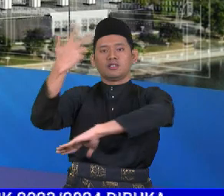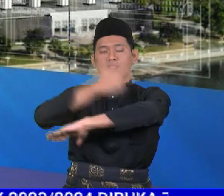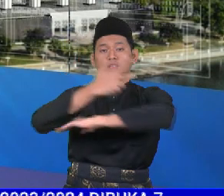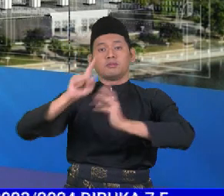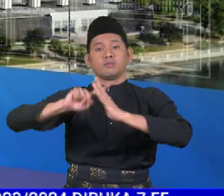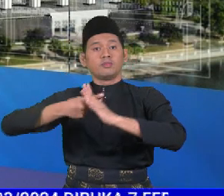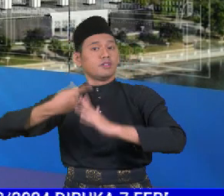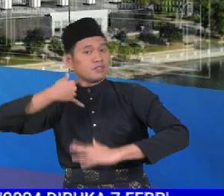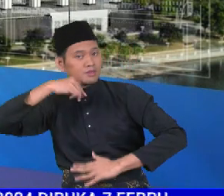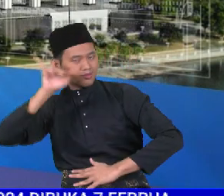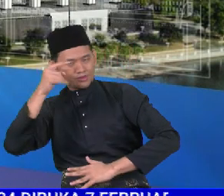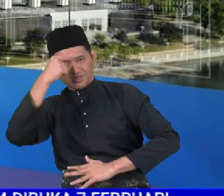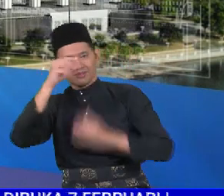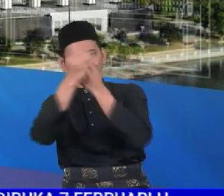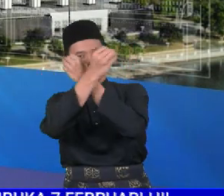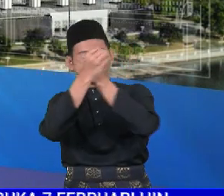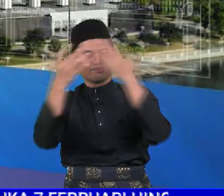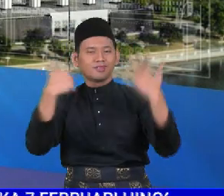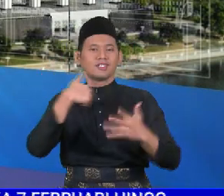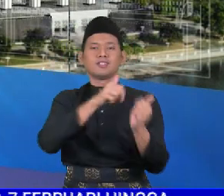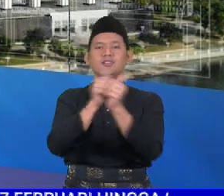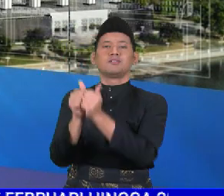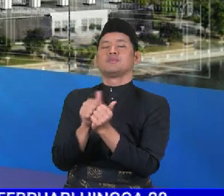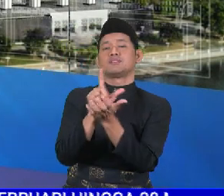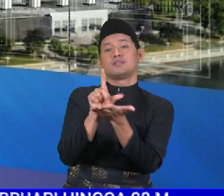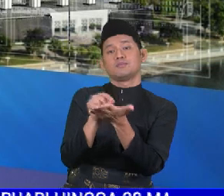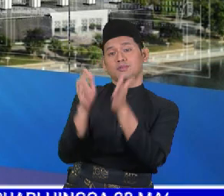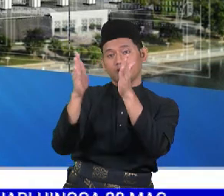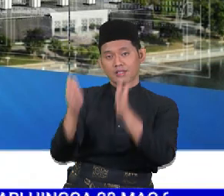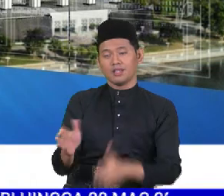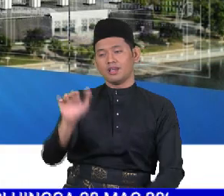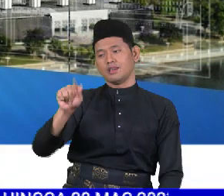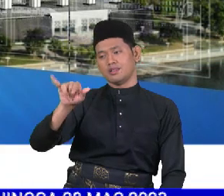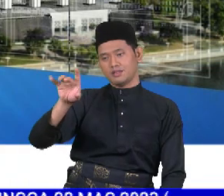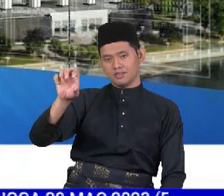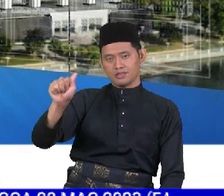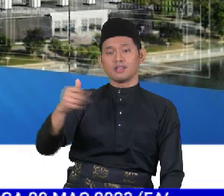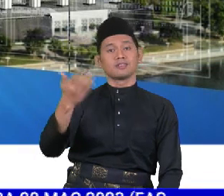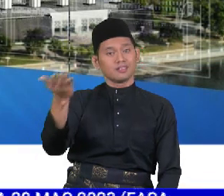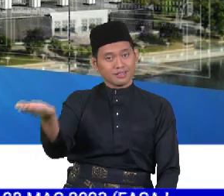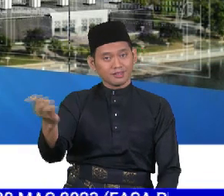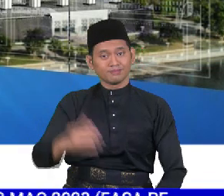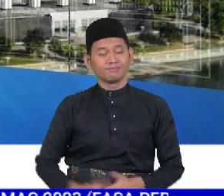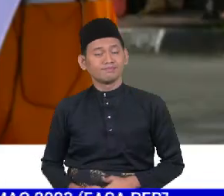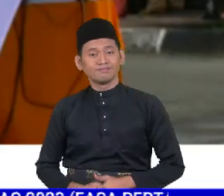semalam. Untuk perkembangan lanjut, terus saja bersama wartawan kami, Alisa Yusra di sana. Silakan Alisa.